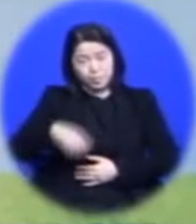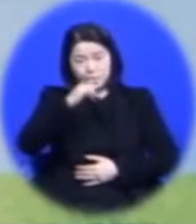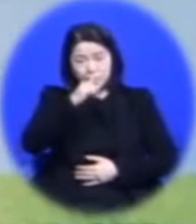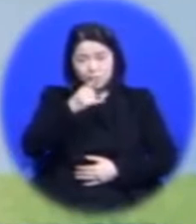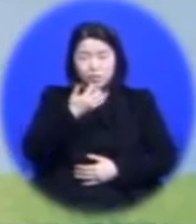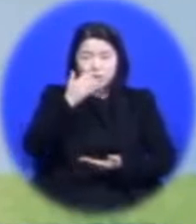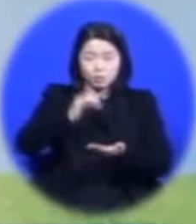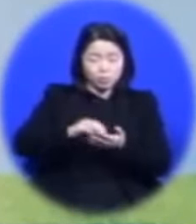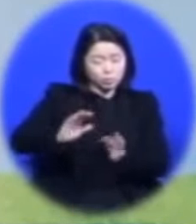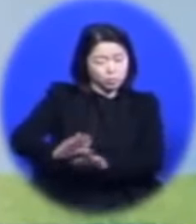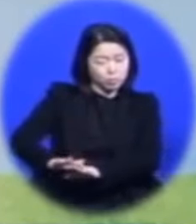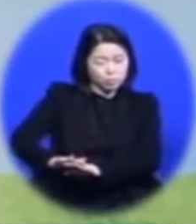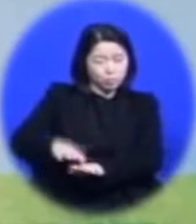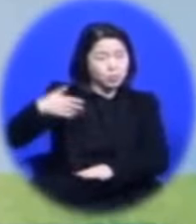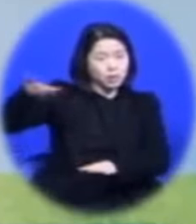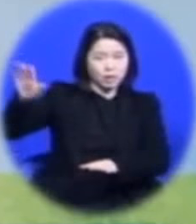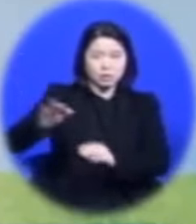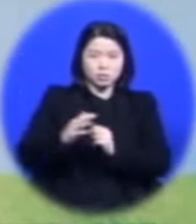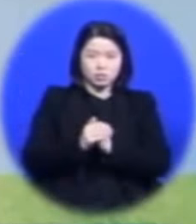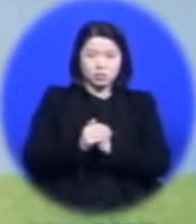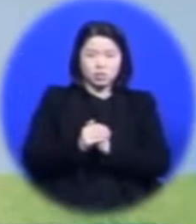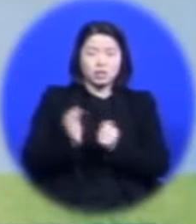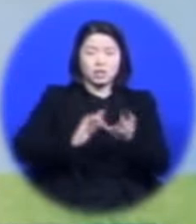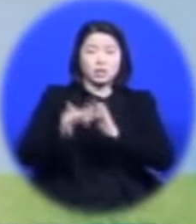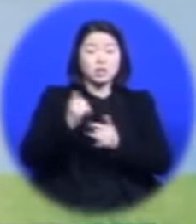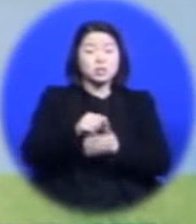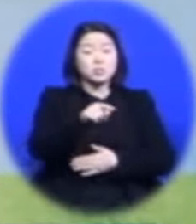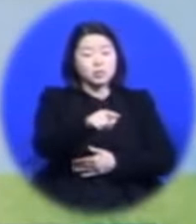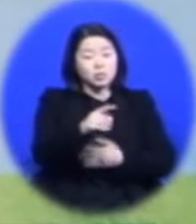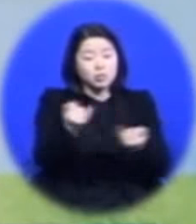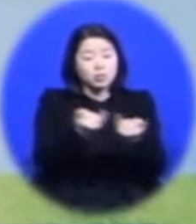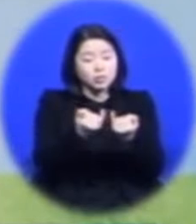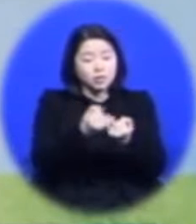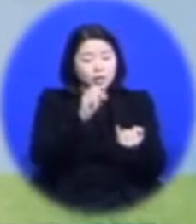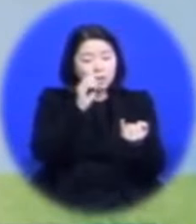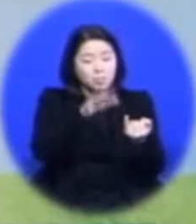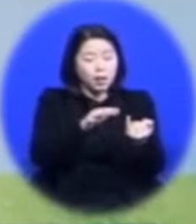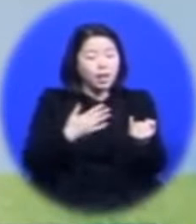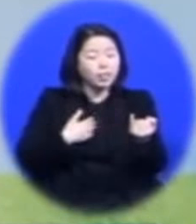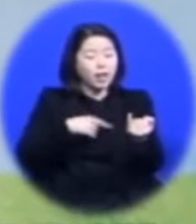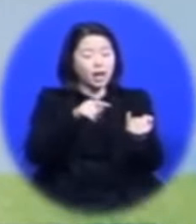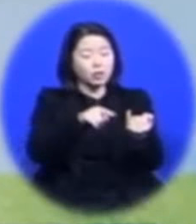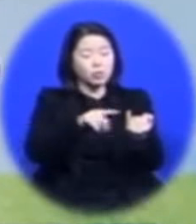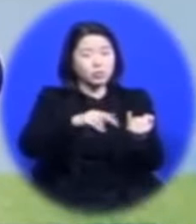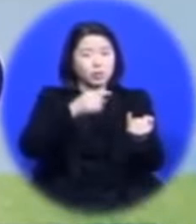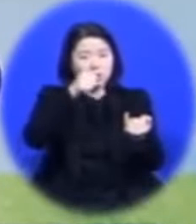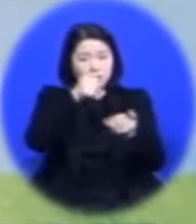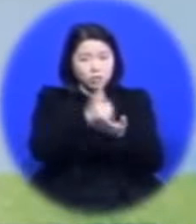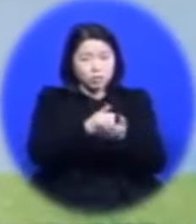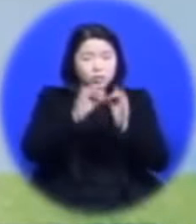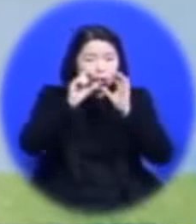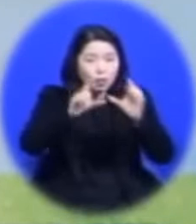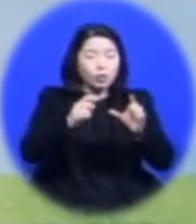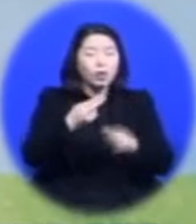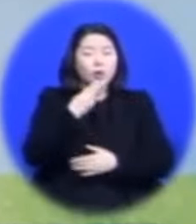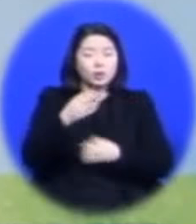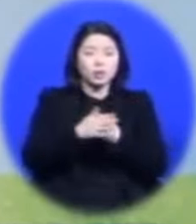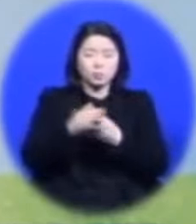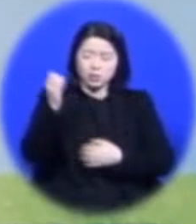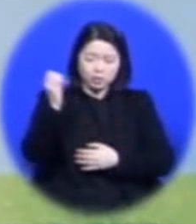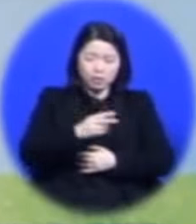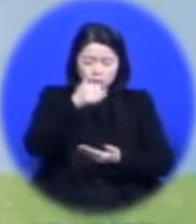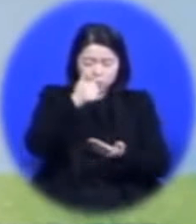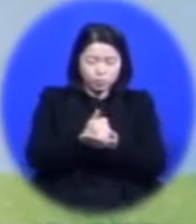내려놓고 가버렸습니다 예수님께서 그 여자에게 말했어요 나도 너를 정죄하지 아니하노니 다시는 죄를